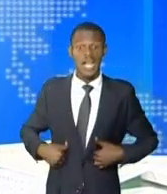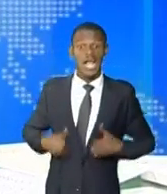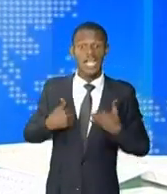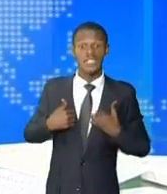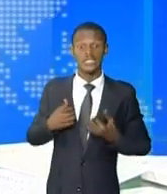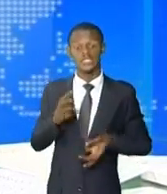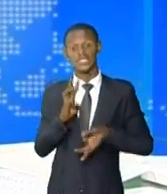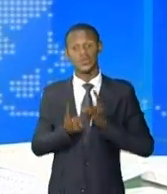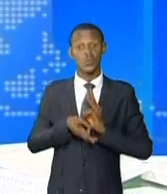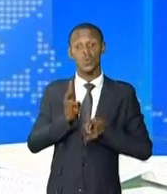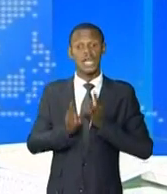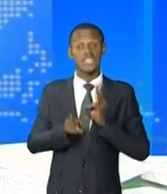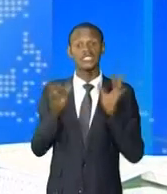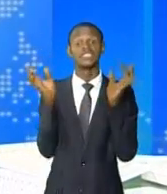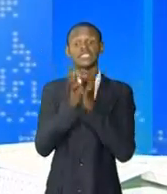et